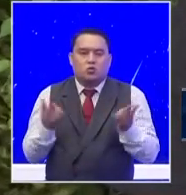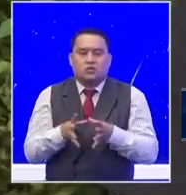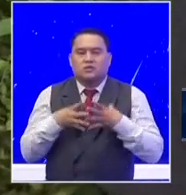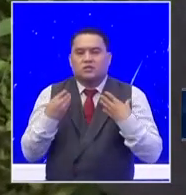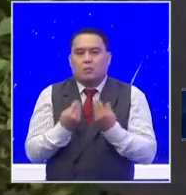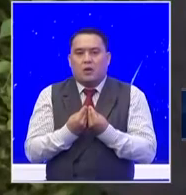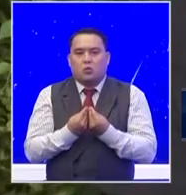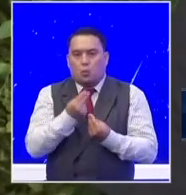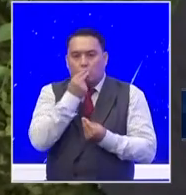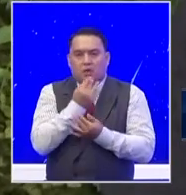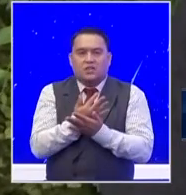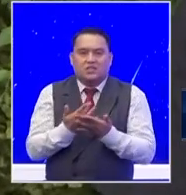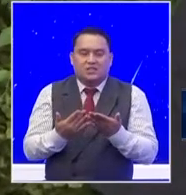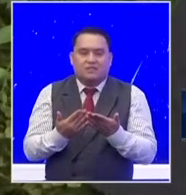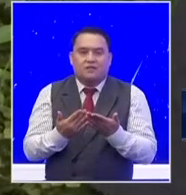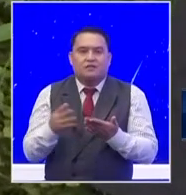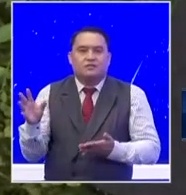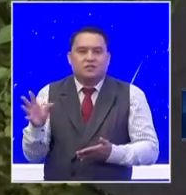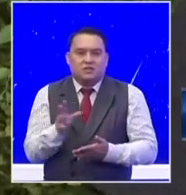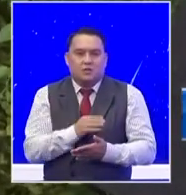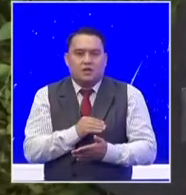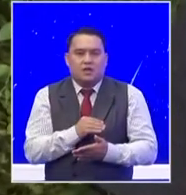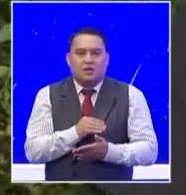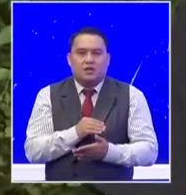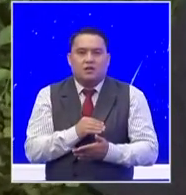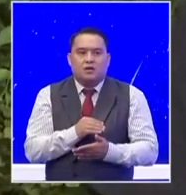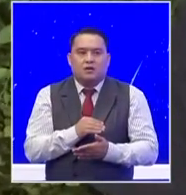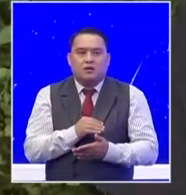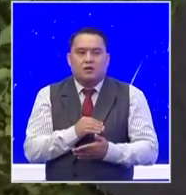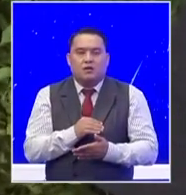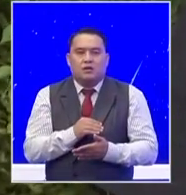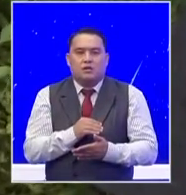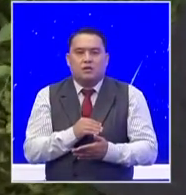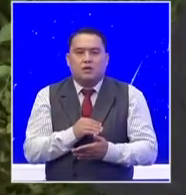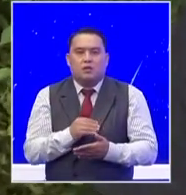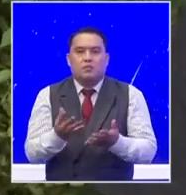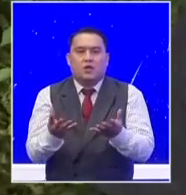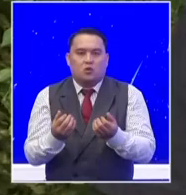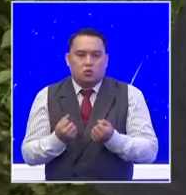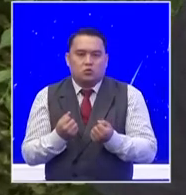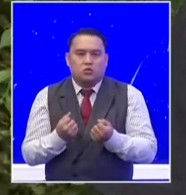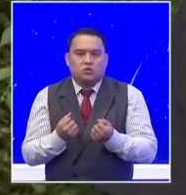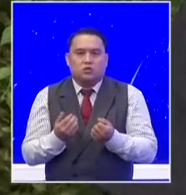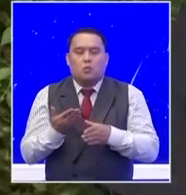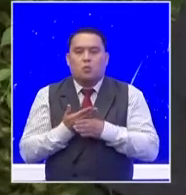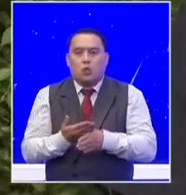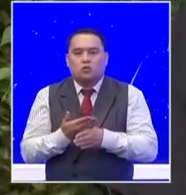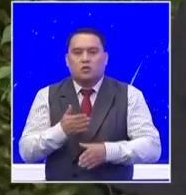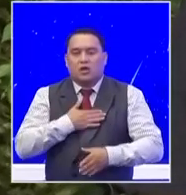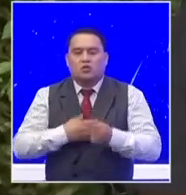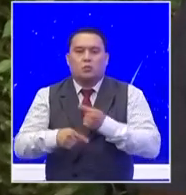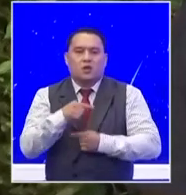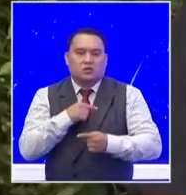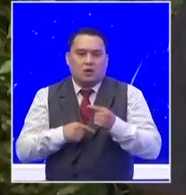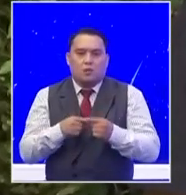семьям продовольственными продуктами, гигиеническими средствами. Также эти все средства берутся от спонсоров наших